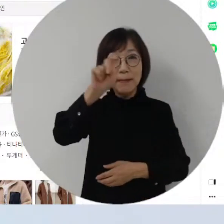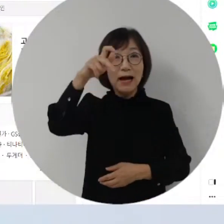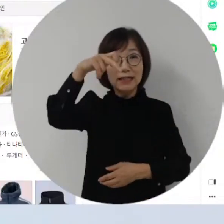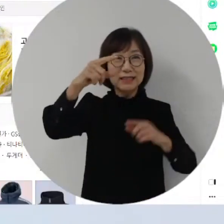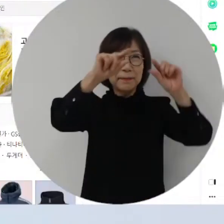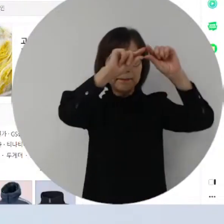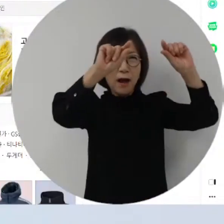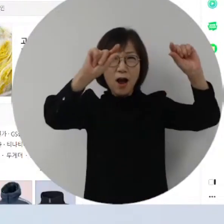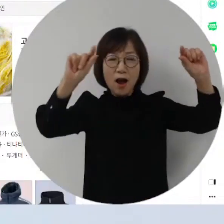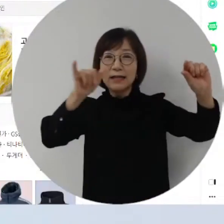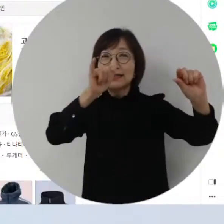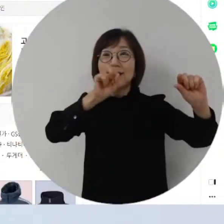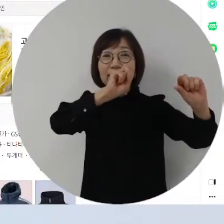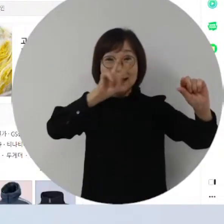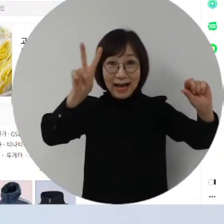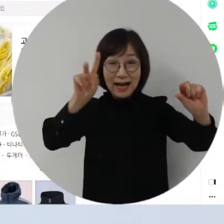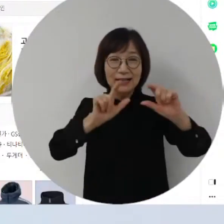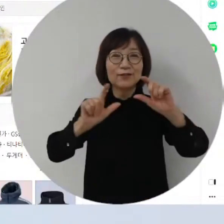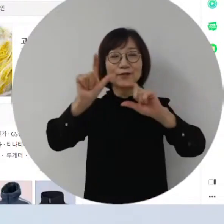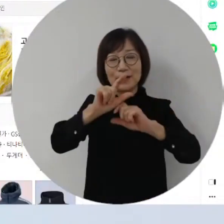있다.